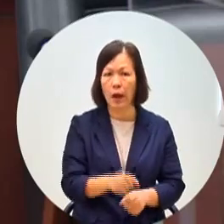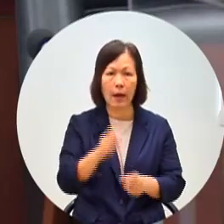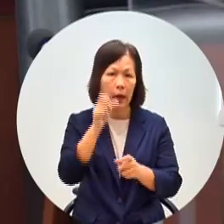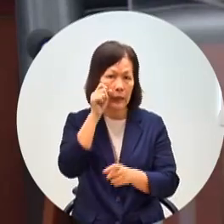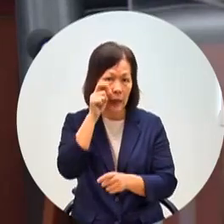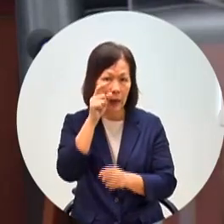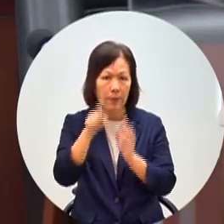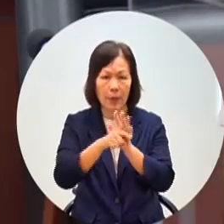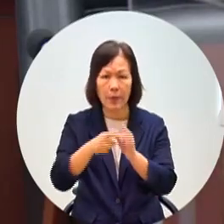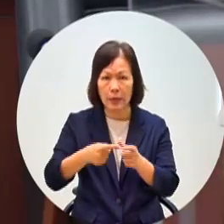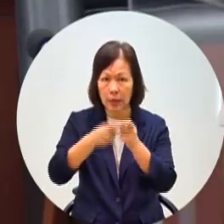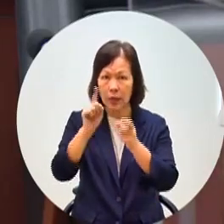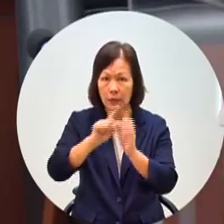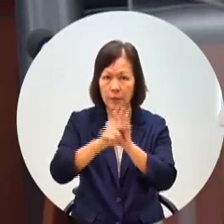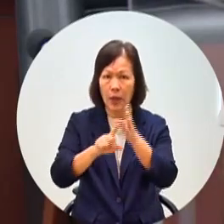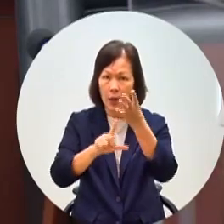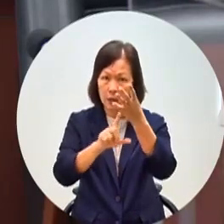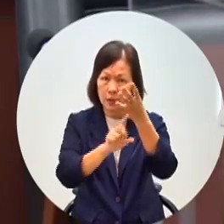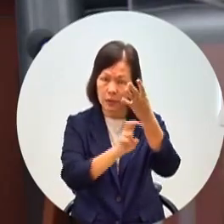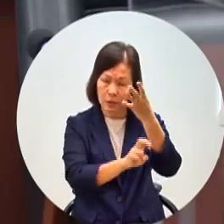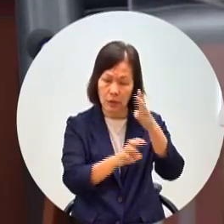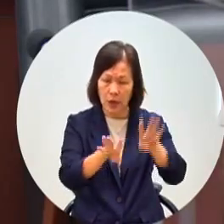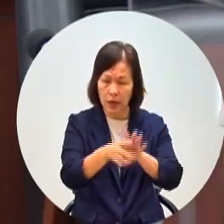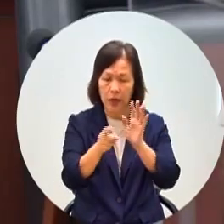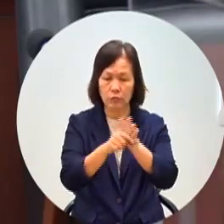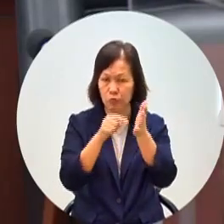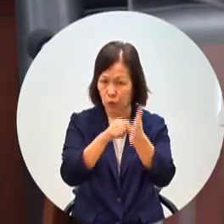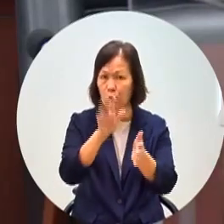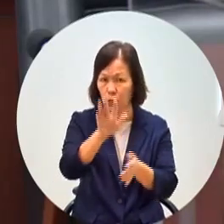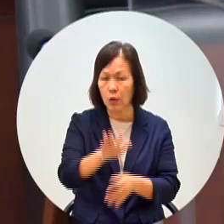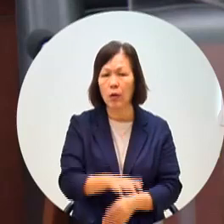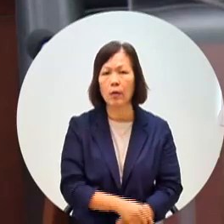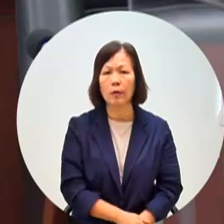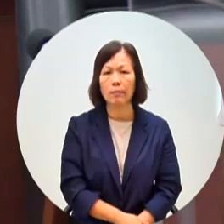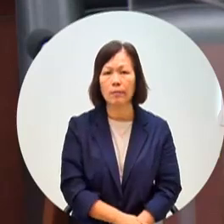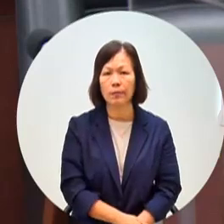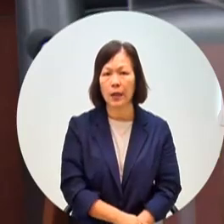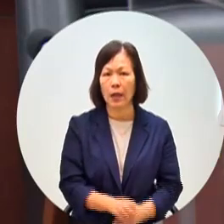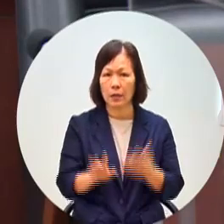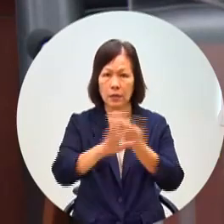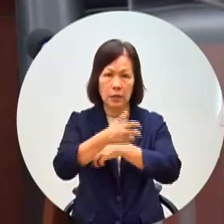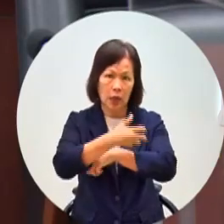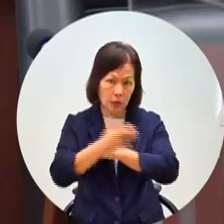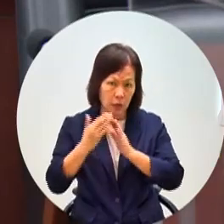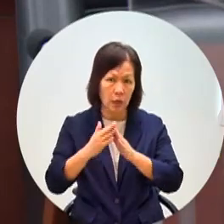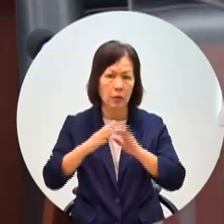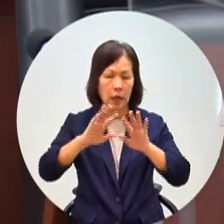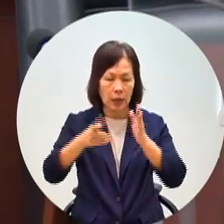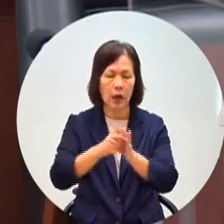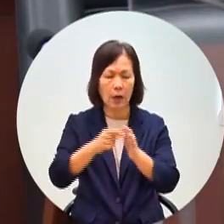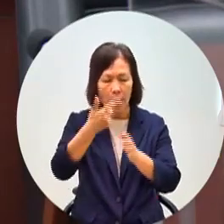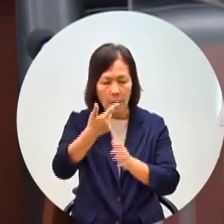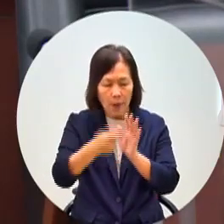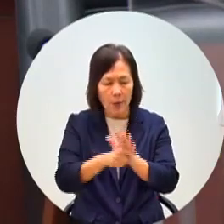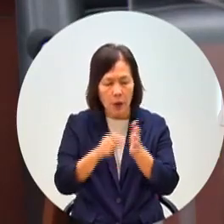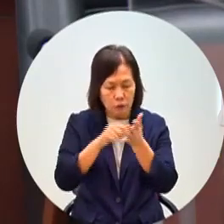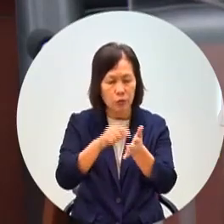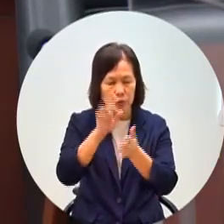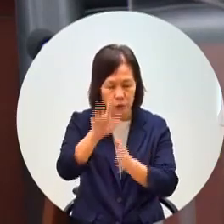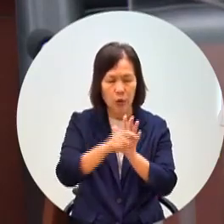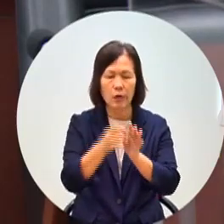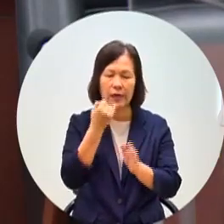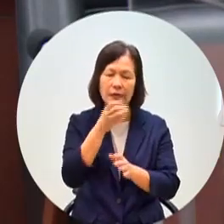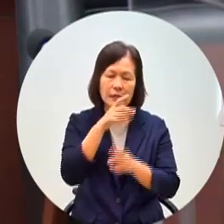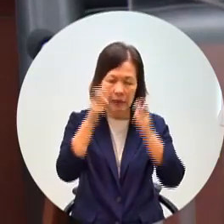最优先就是在4月20号就开始做申请，那其他县市也可以陆续申请，但是高雄就是没